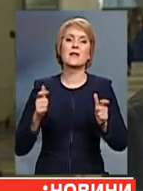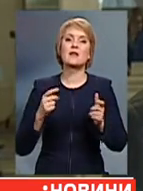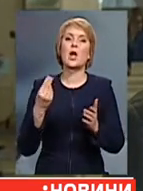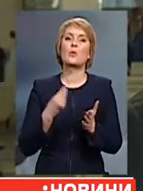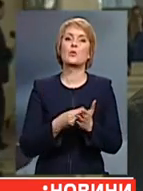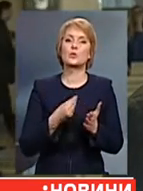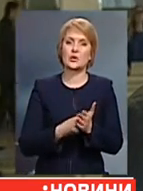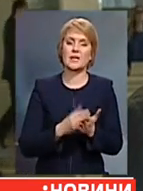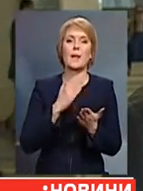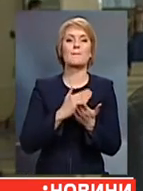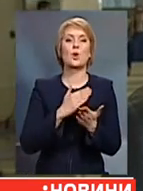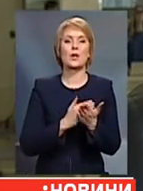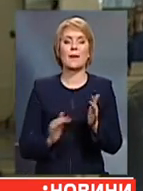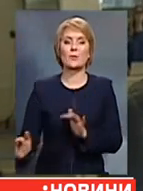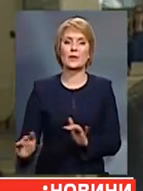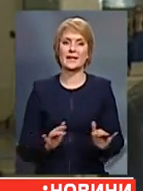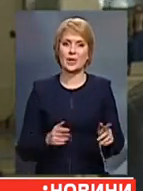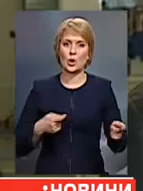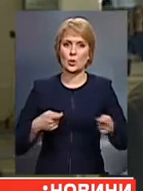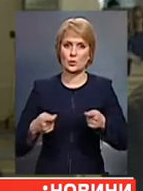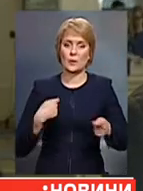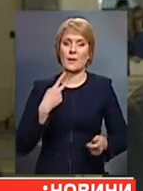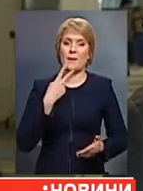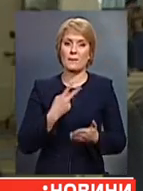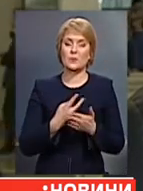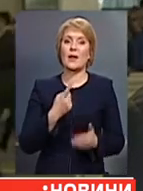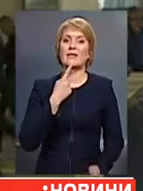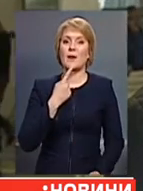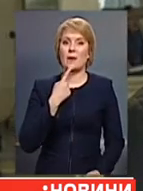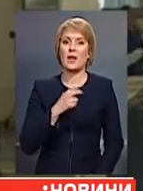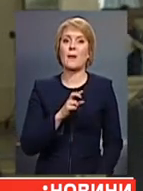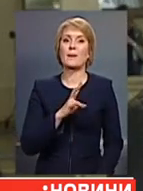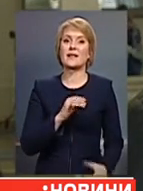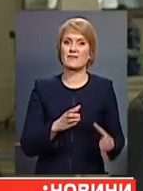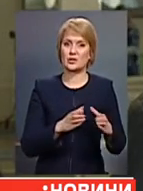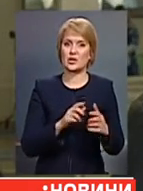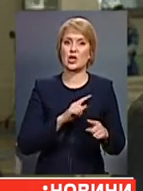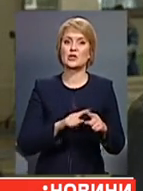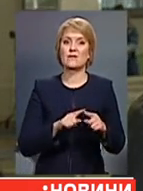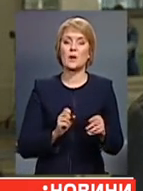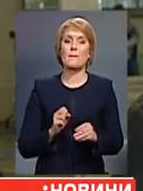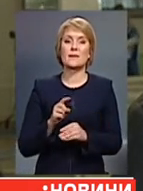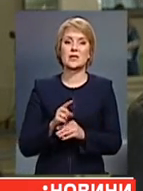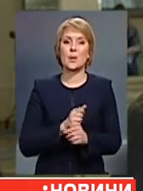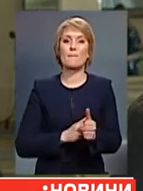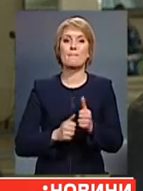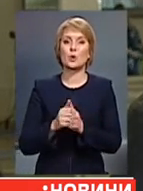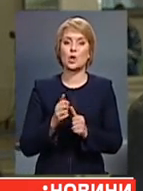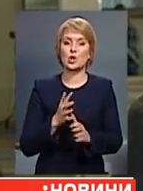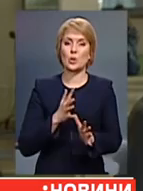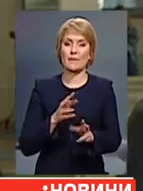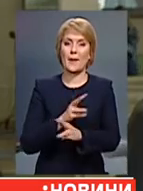програму дій уряду. Ми бачимо, що намагання «Батьківщини» якнайшвидше призначити позачергові парламентські вибори,